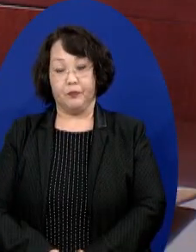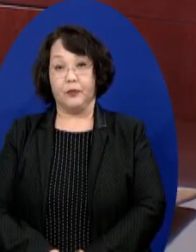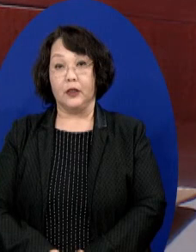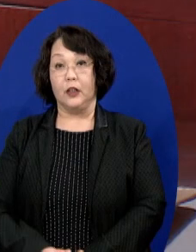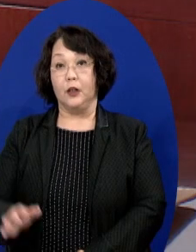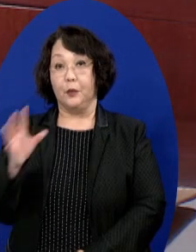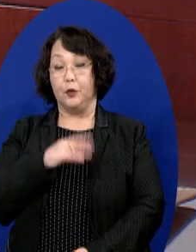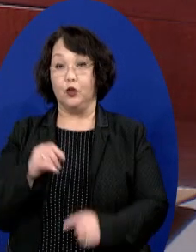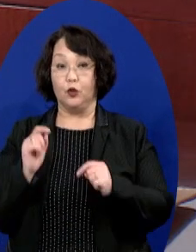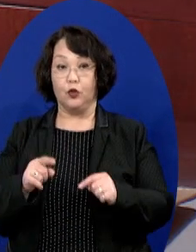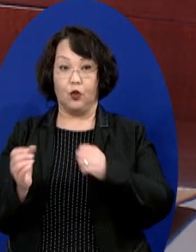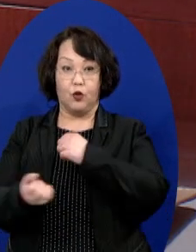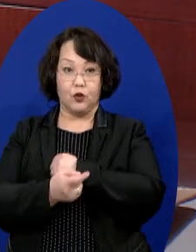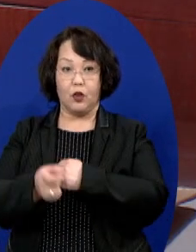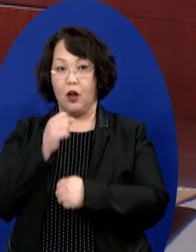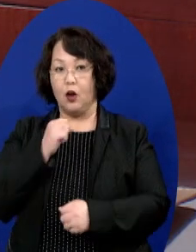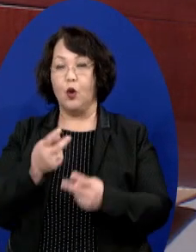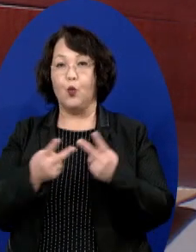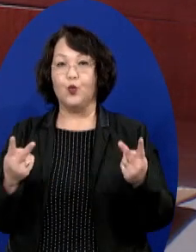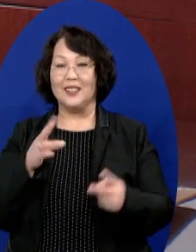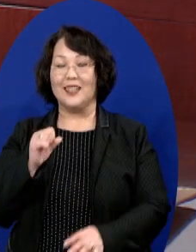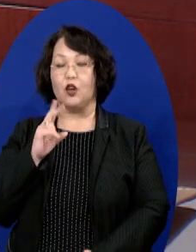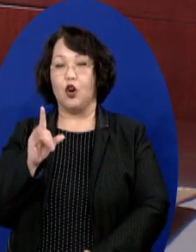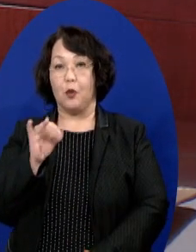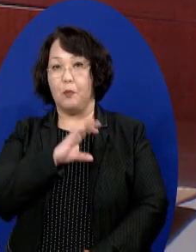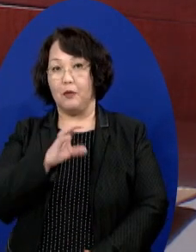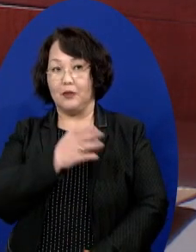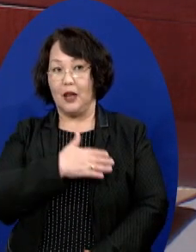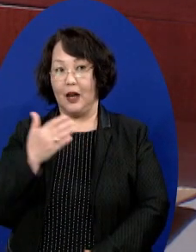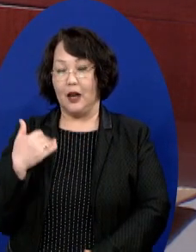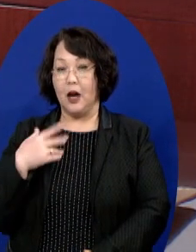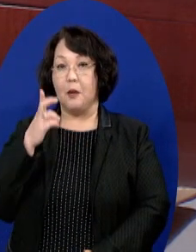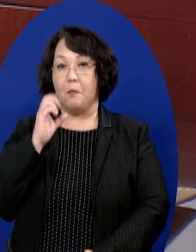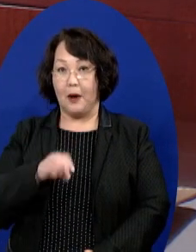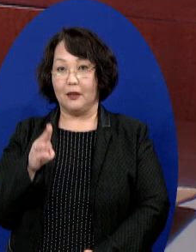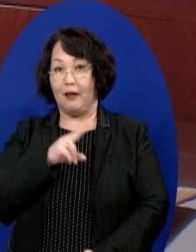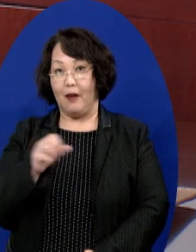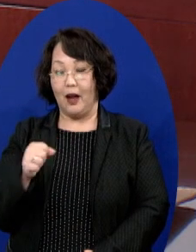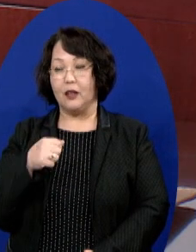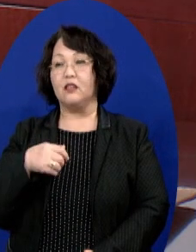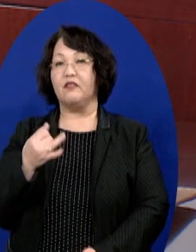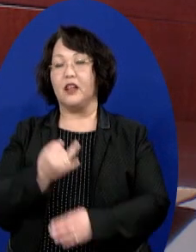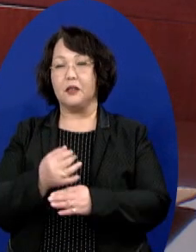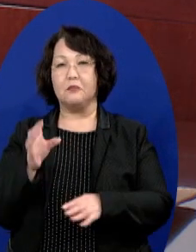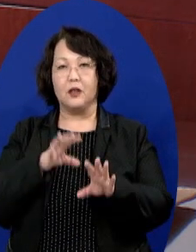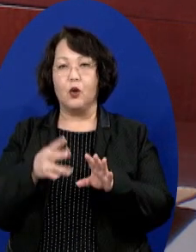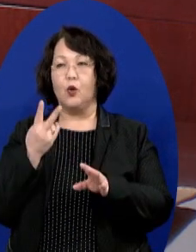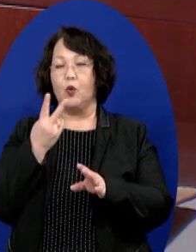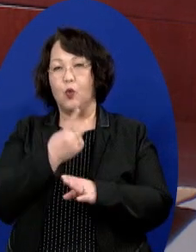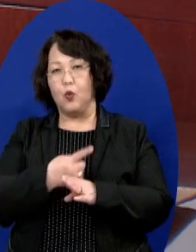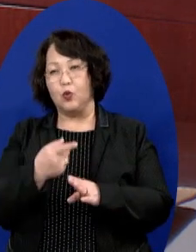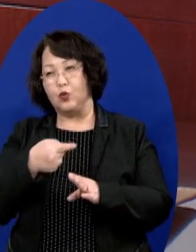За бид өнөөдрийн онцлог зөвчнөөр үндэсний статистикийн хорооны дарга бат даваатай инфляцийн нөхцөл байдал за түүний үр дагавар за шалтгаан нөхцлийн